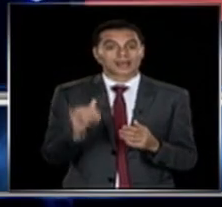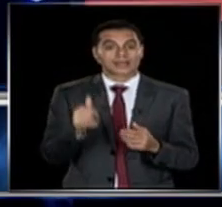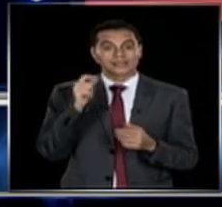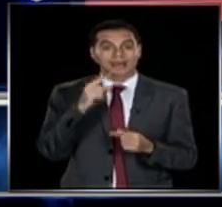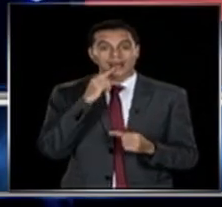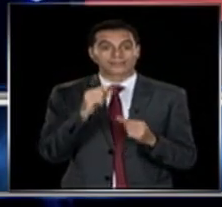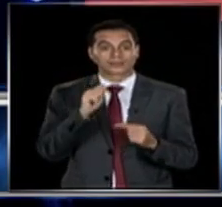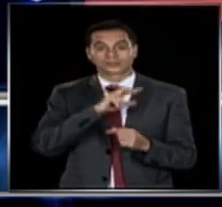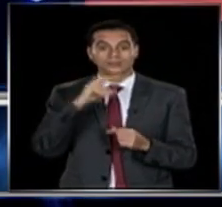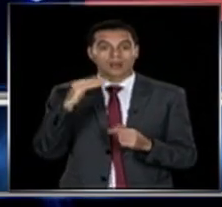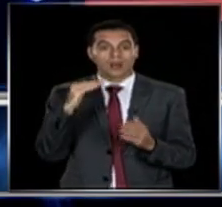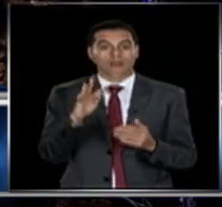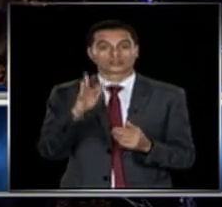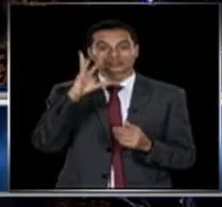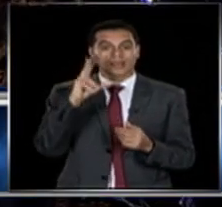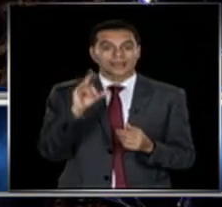وألحان جمال سلام.